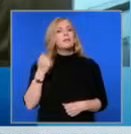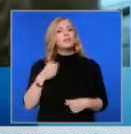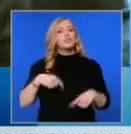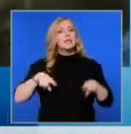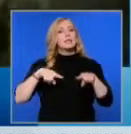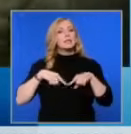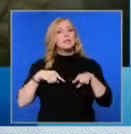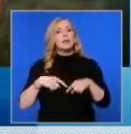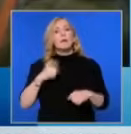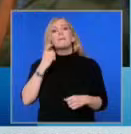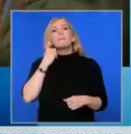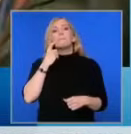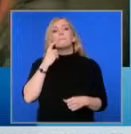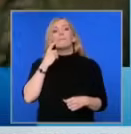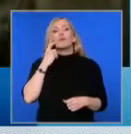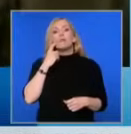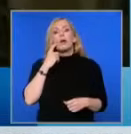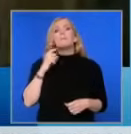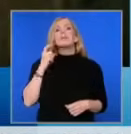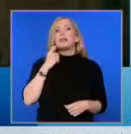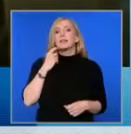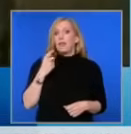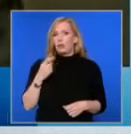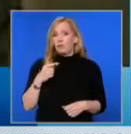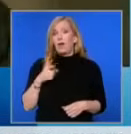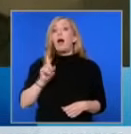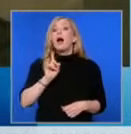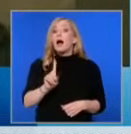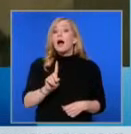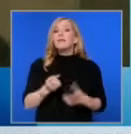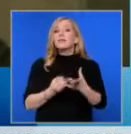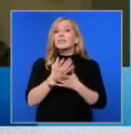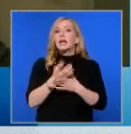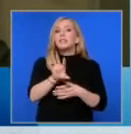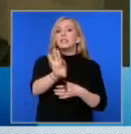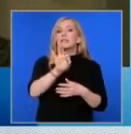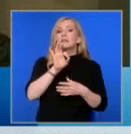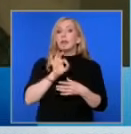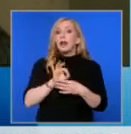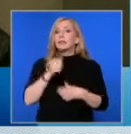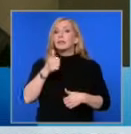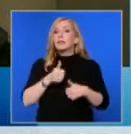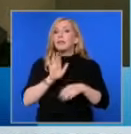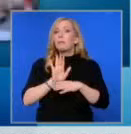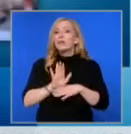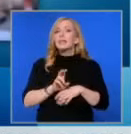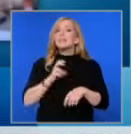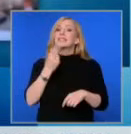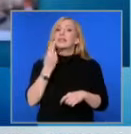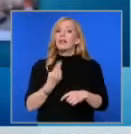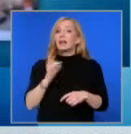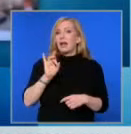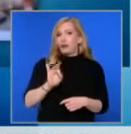съдия Борислав Белазелков, а Възраждане издигнаха кандидатурата на депутата си Цвета